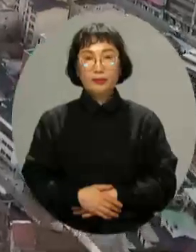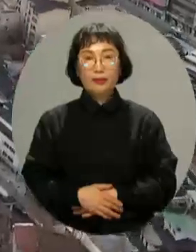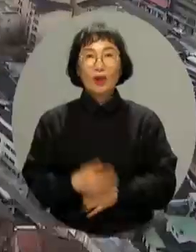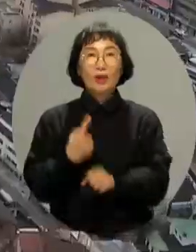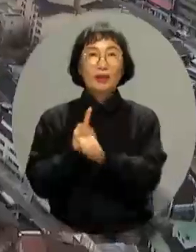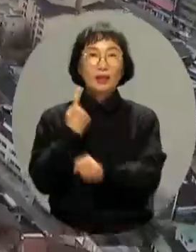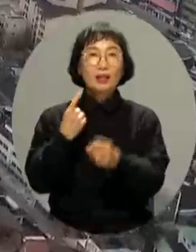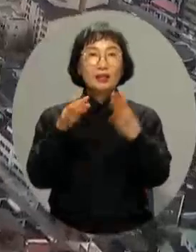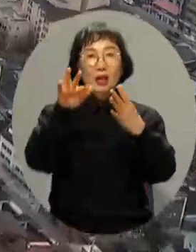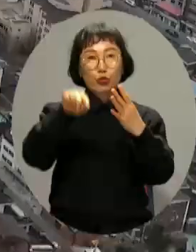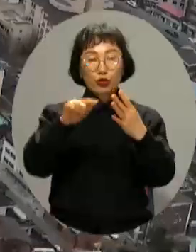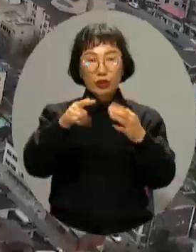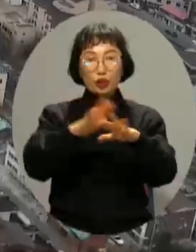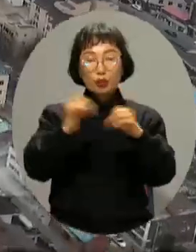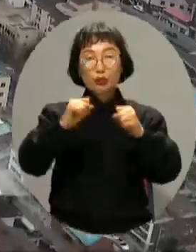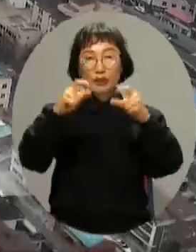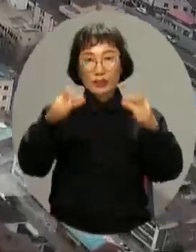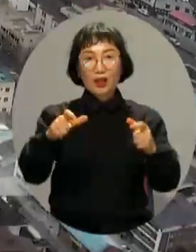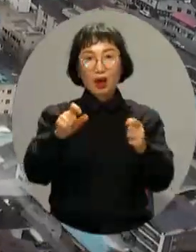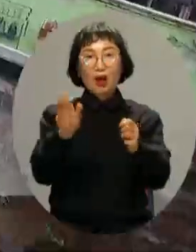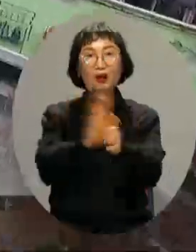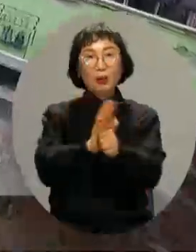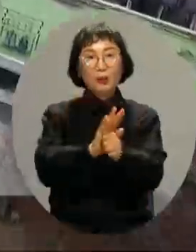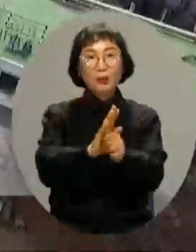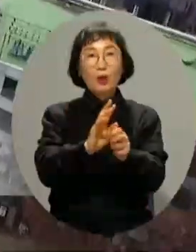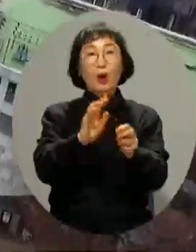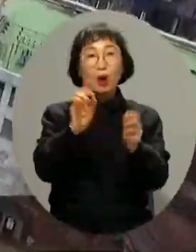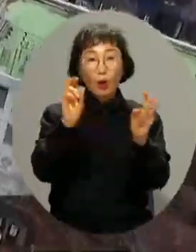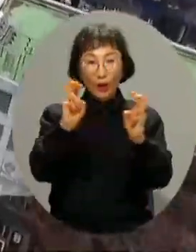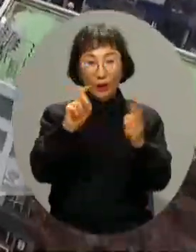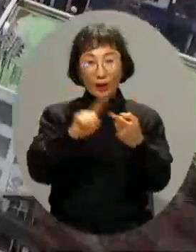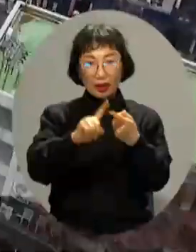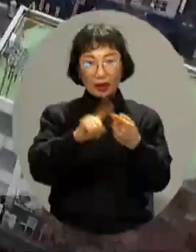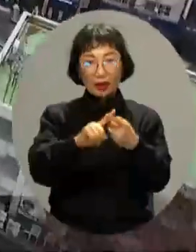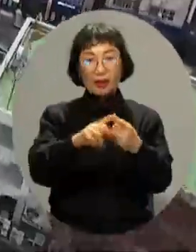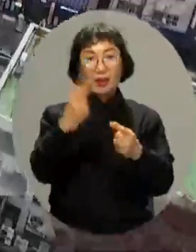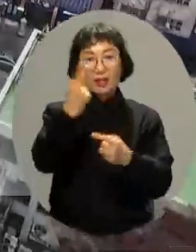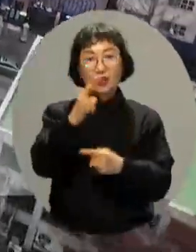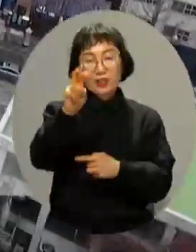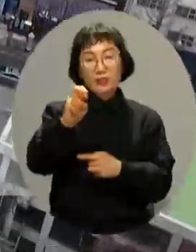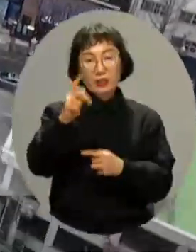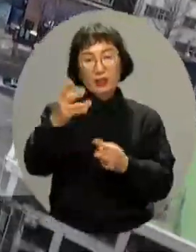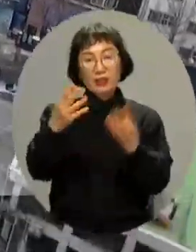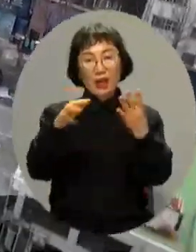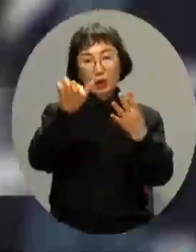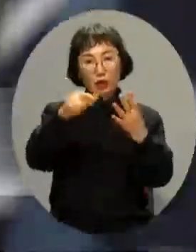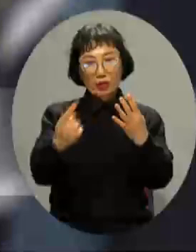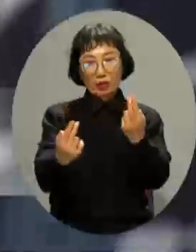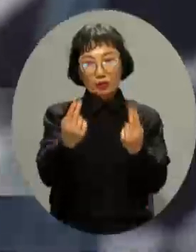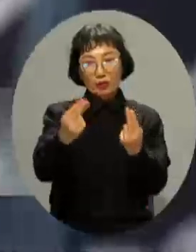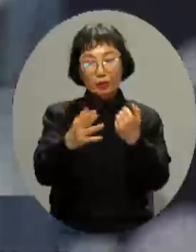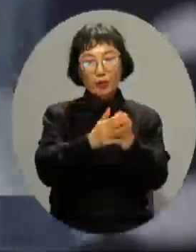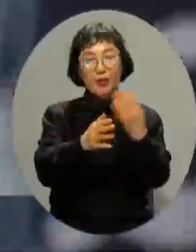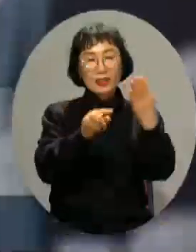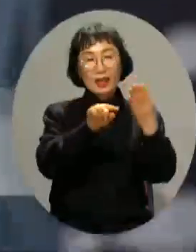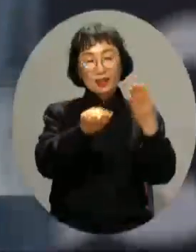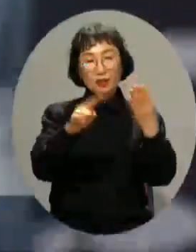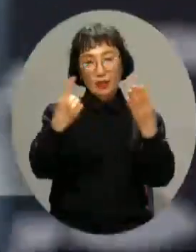지난해 4분기 전북 지역 서비스업 생산은 2021년 4분기와 비교해 4.1%